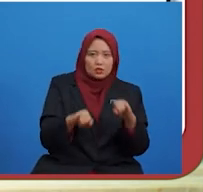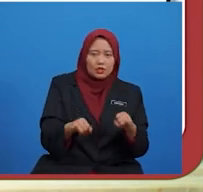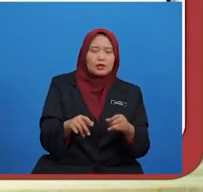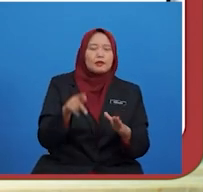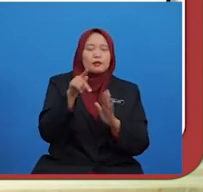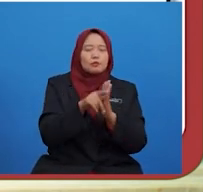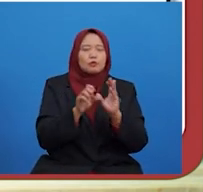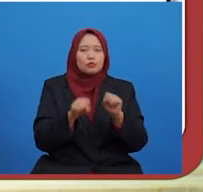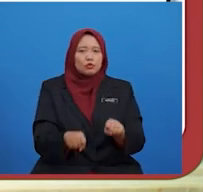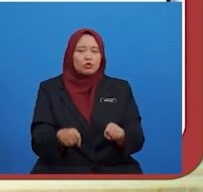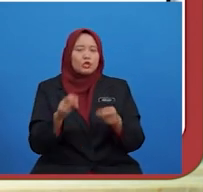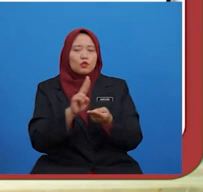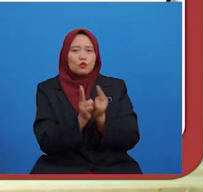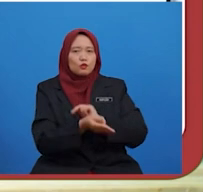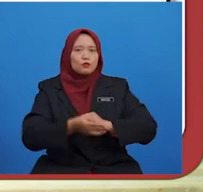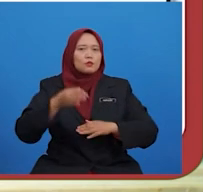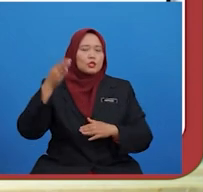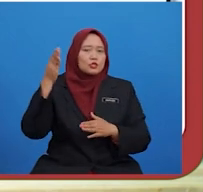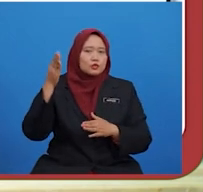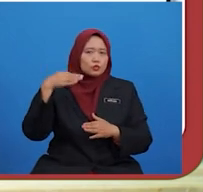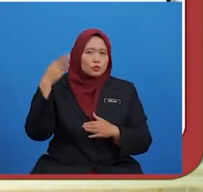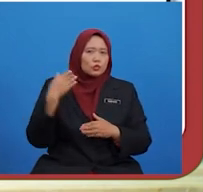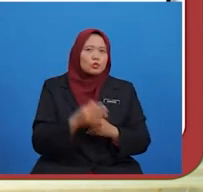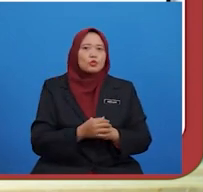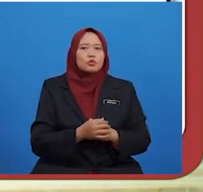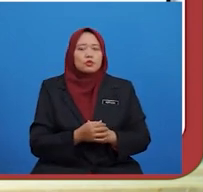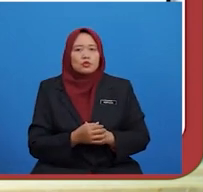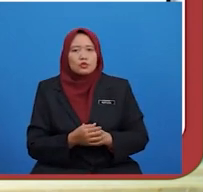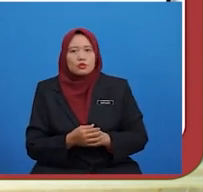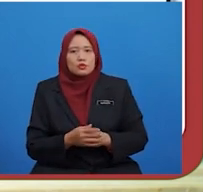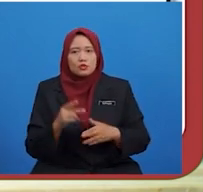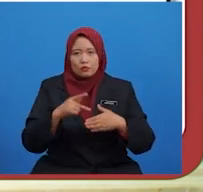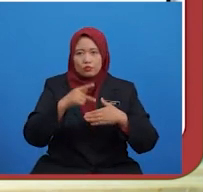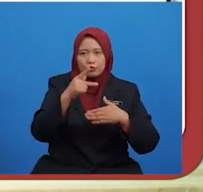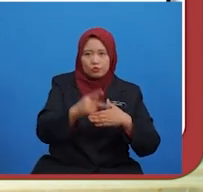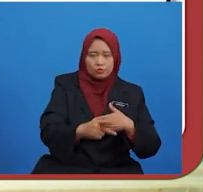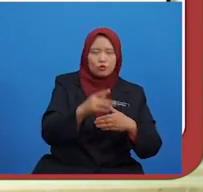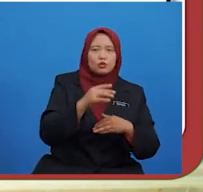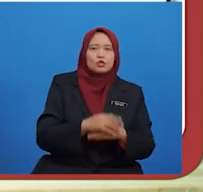ubah suhu terlebih dahulu. Kemudian, umpukan nilai